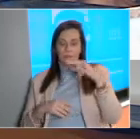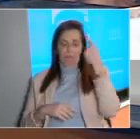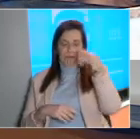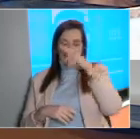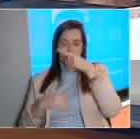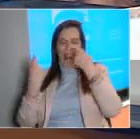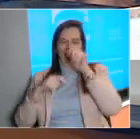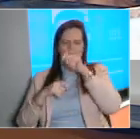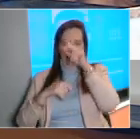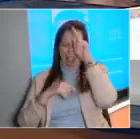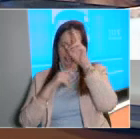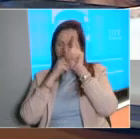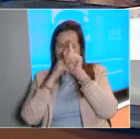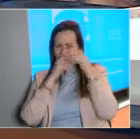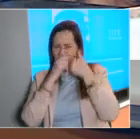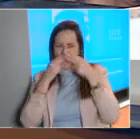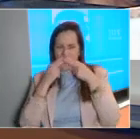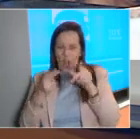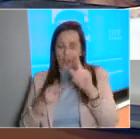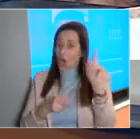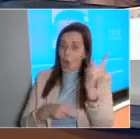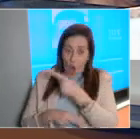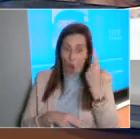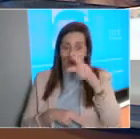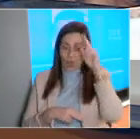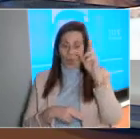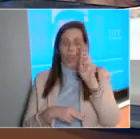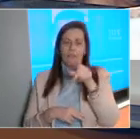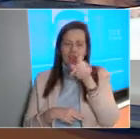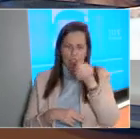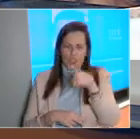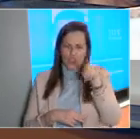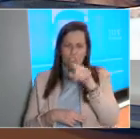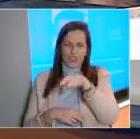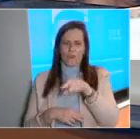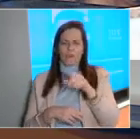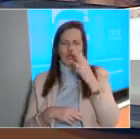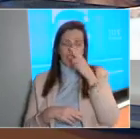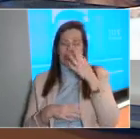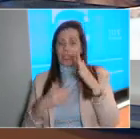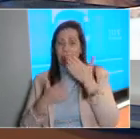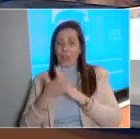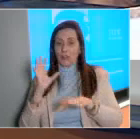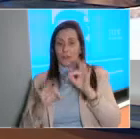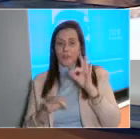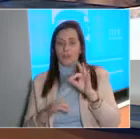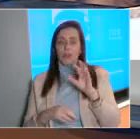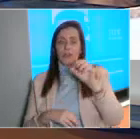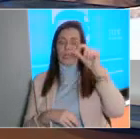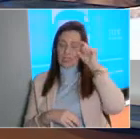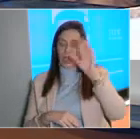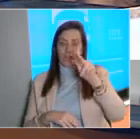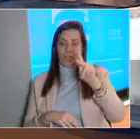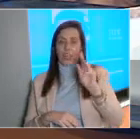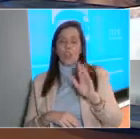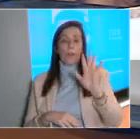התמונות של חברי סיעת הליכוד, מהם לא תבוא הישועה. זה של כל. כן, אבל פה יש את חברי של הליכוד, ניסינו למפות כמה, ואתה זה גדעון סער ויואב קיש,